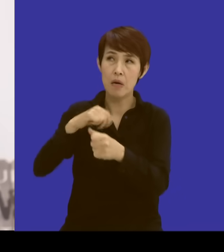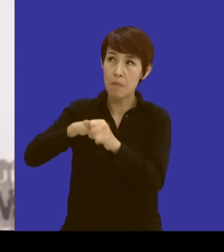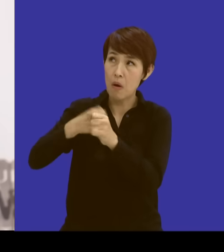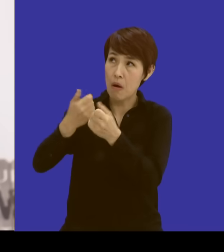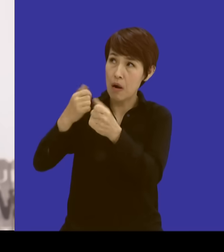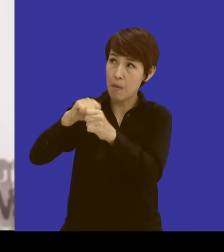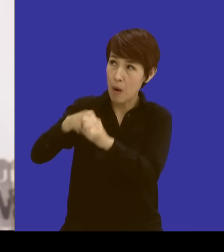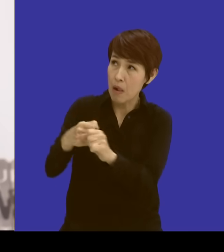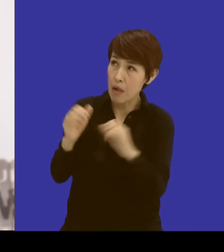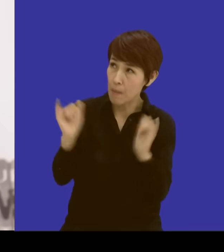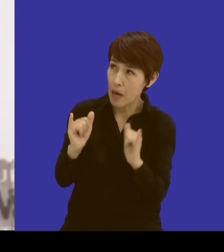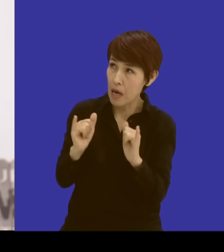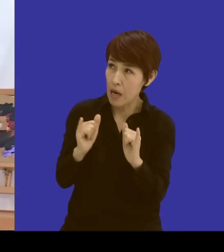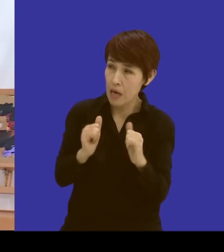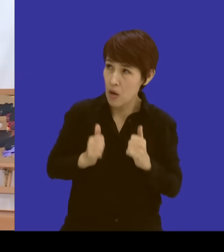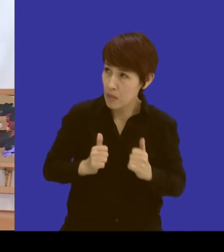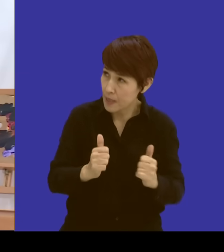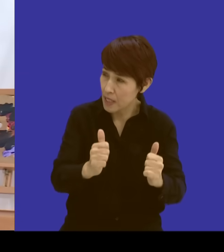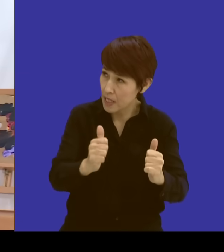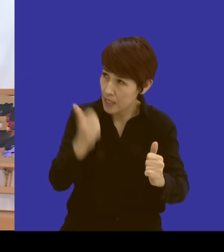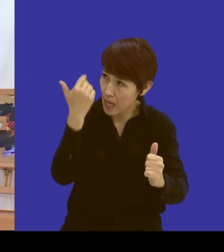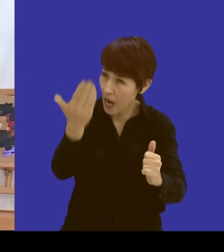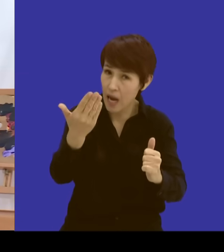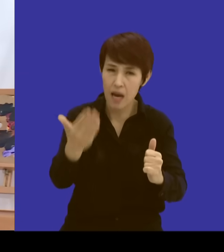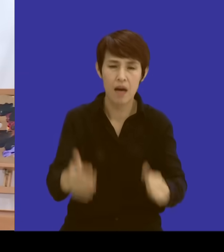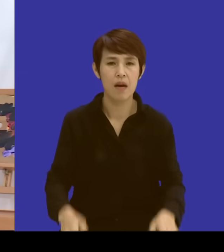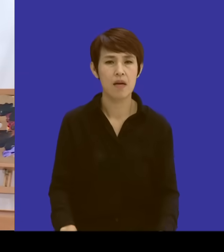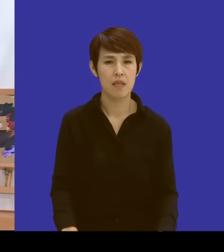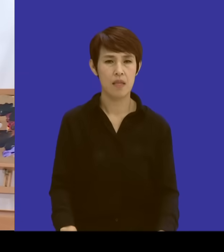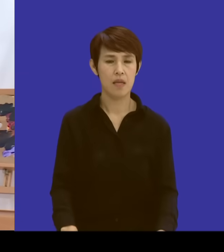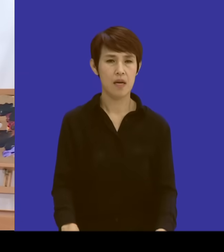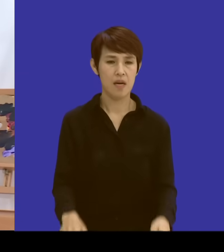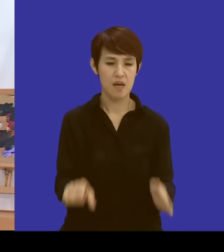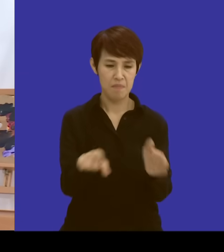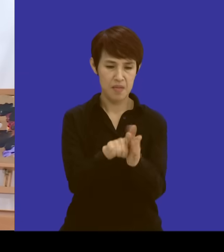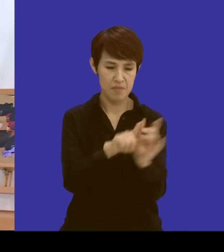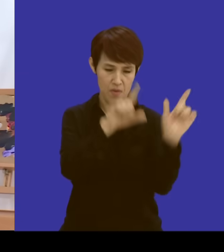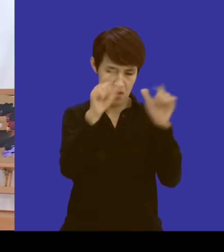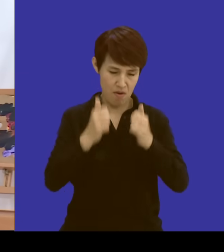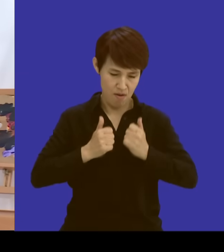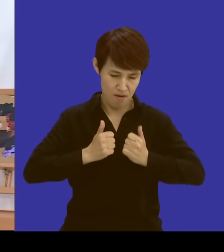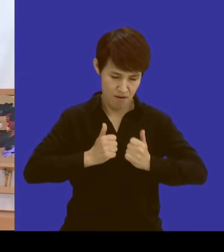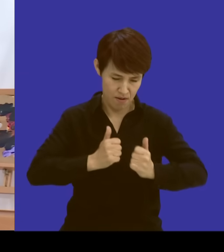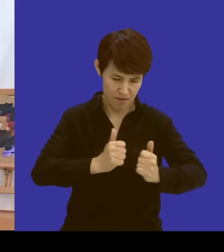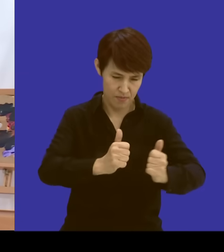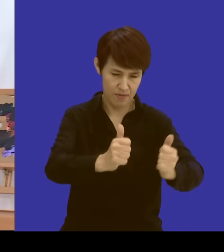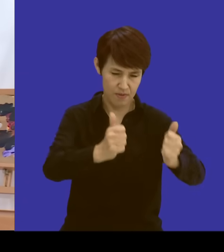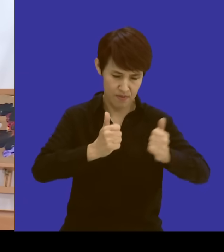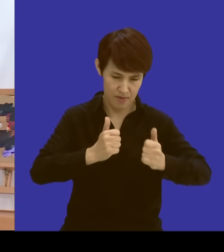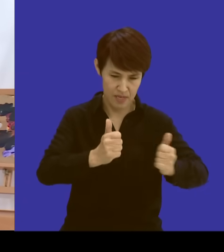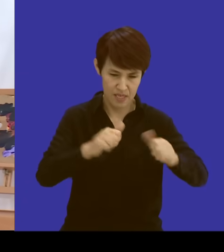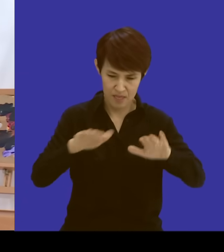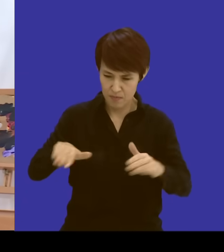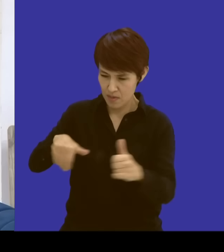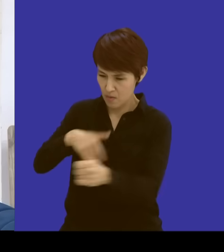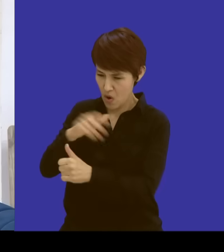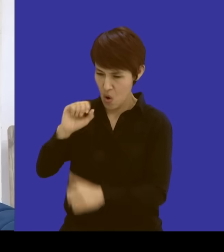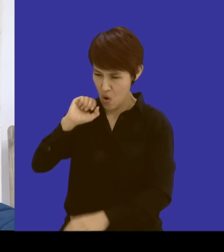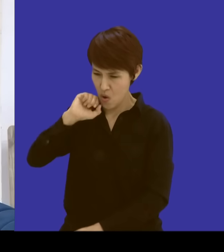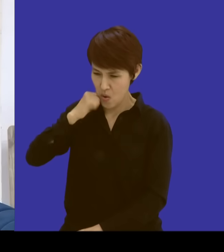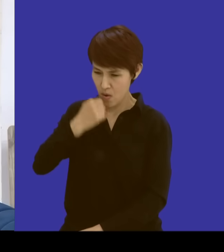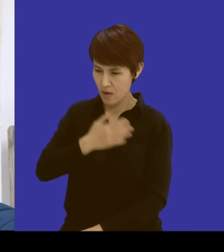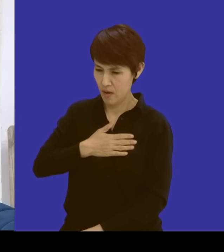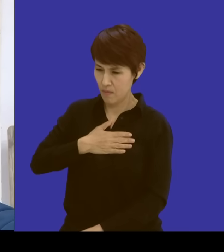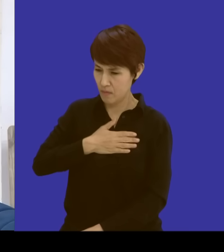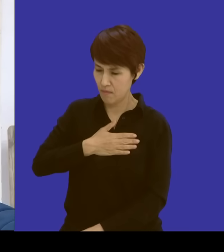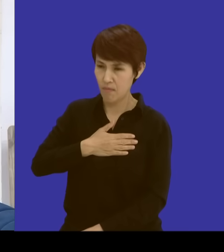두려움. 또는 내가 이 종교적인 행동을 열심히 함으로써 내가 현실에 닥치는 어려움들, 어려운